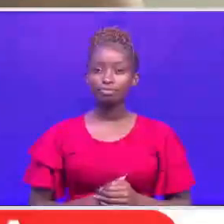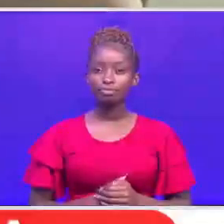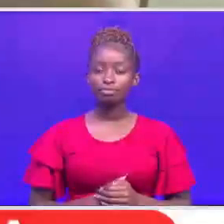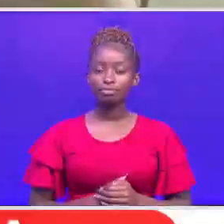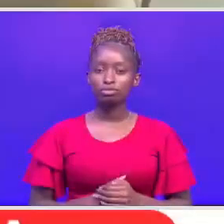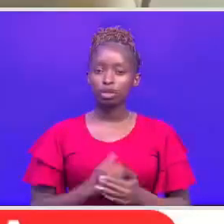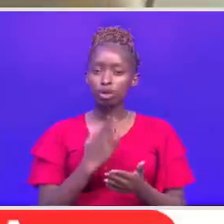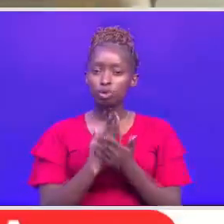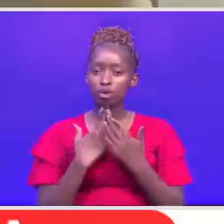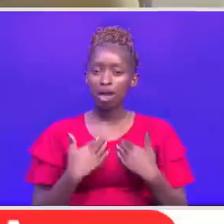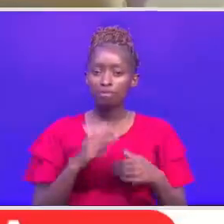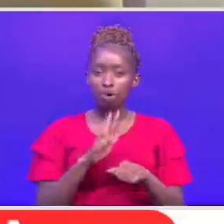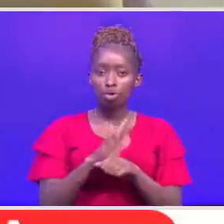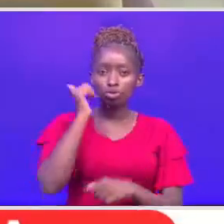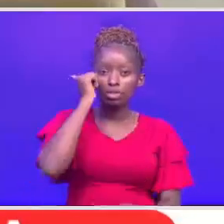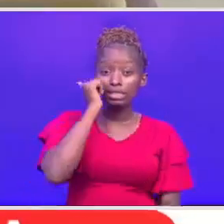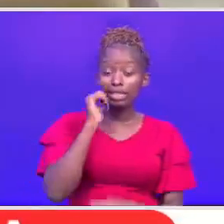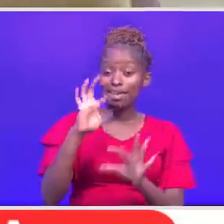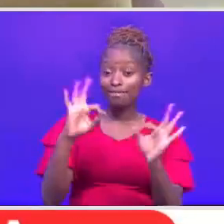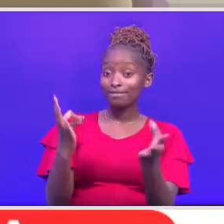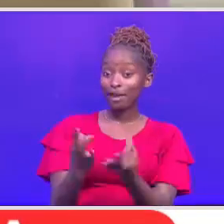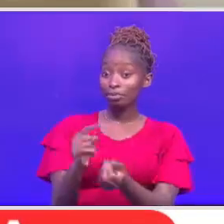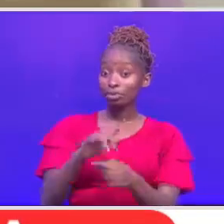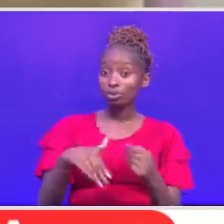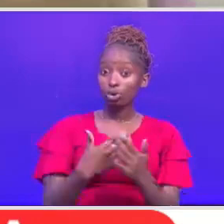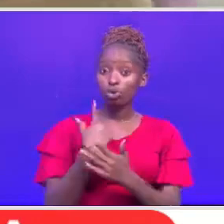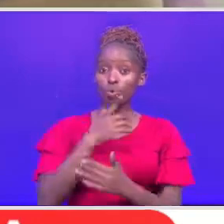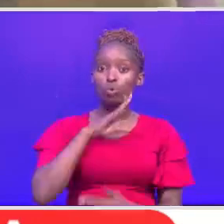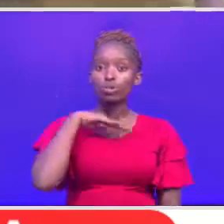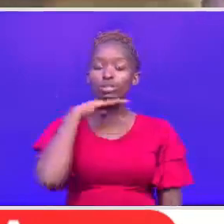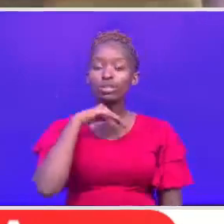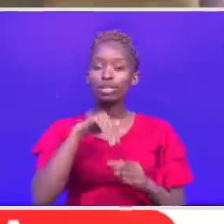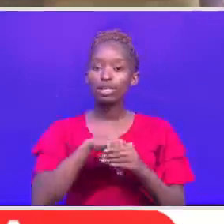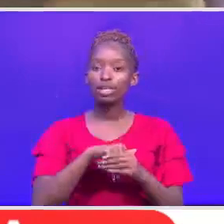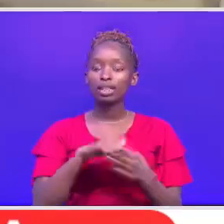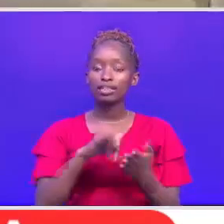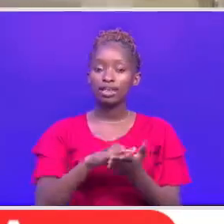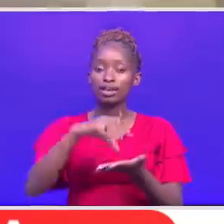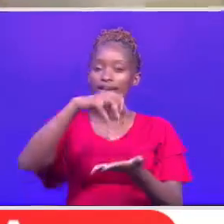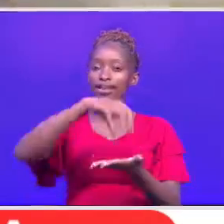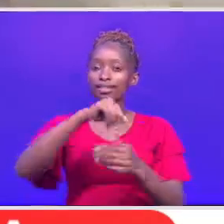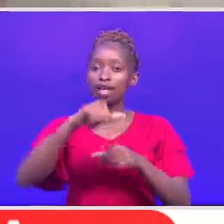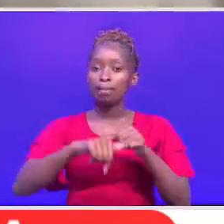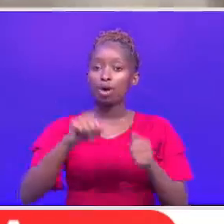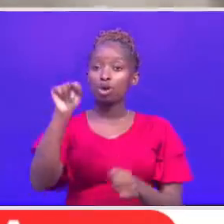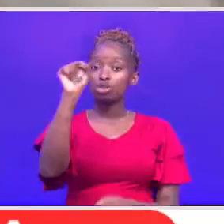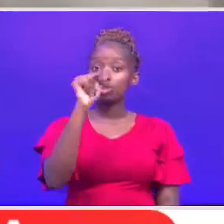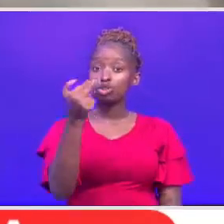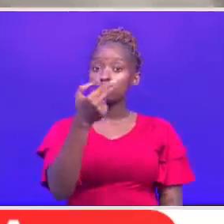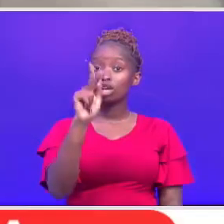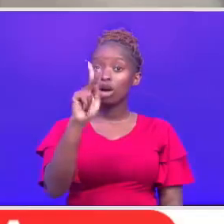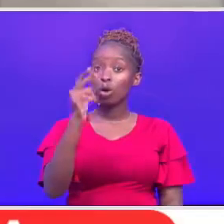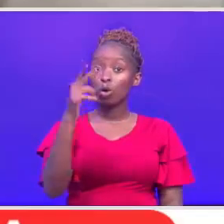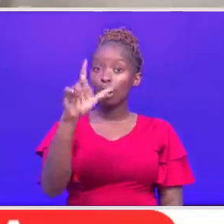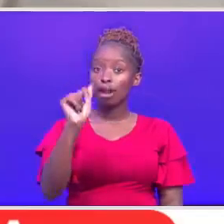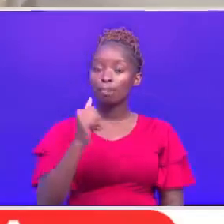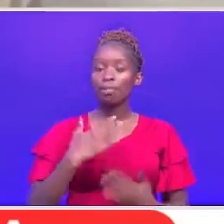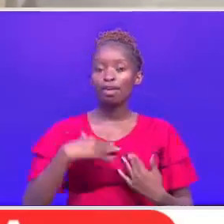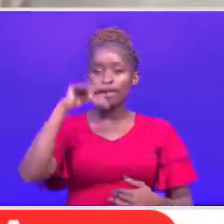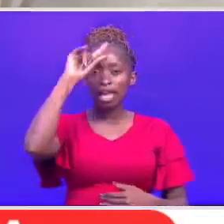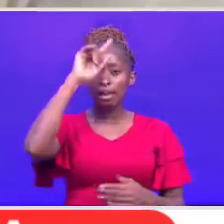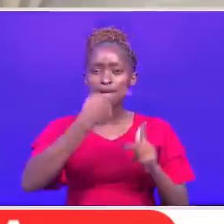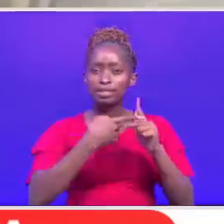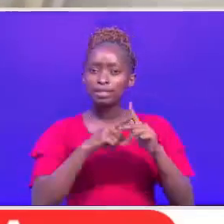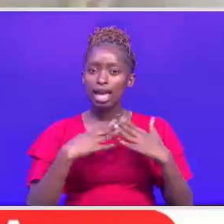Ingawa ni hali ya huzuni kwa familia ya wale waliofariki dunia katika tukio la Shakahola, serikali imeanza mchakato wa kuachilia miili ya